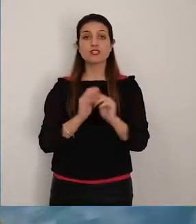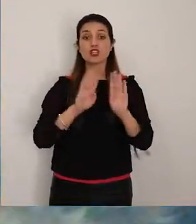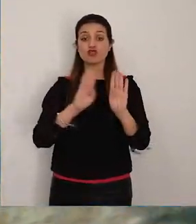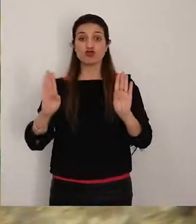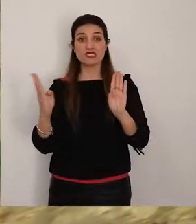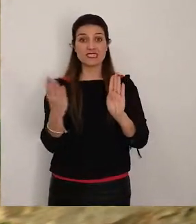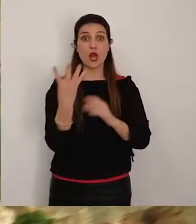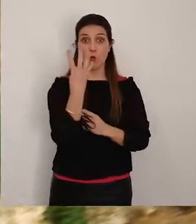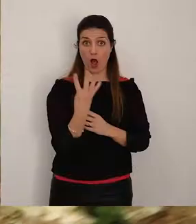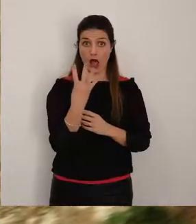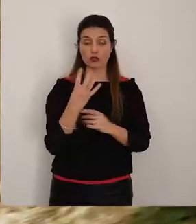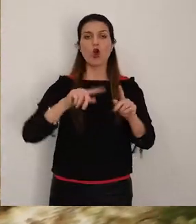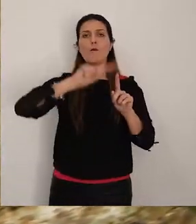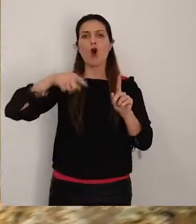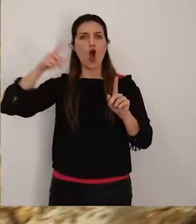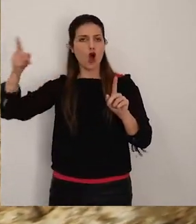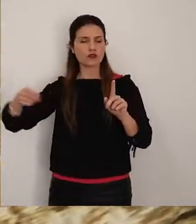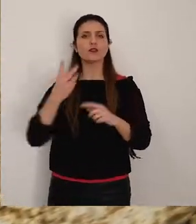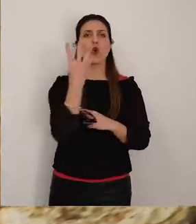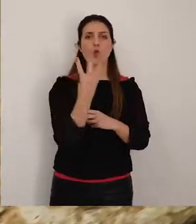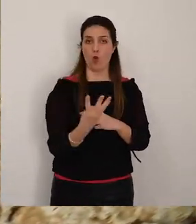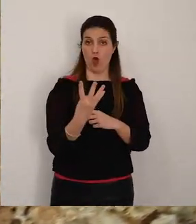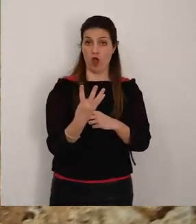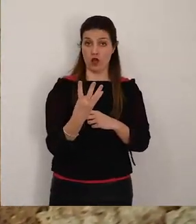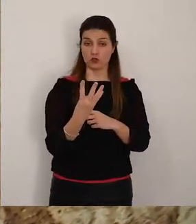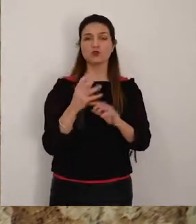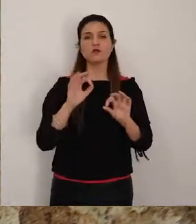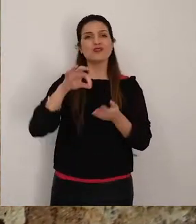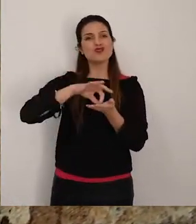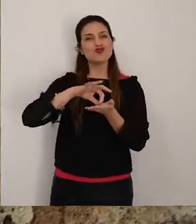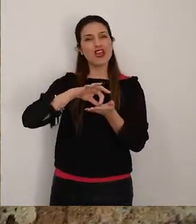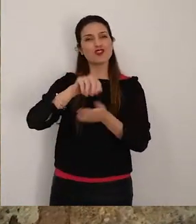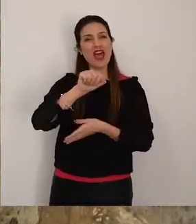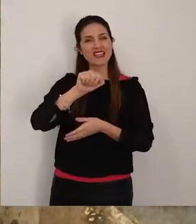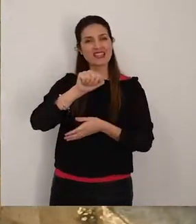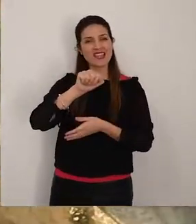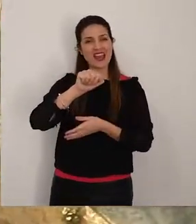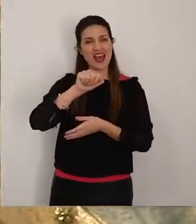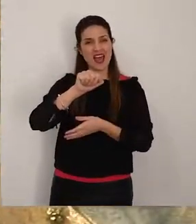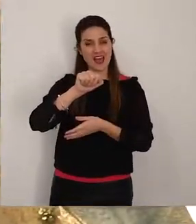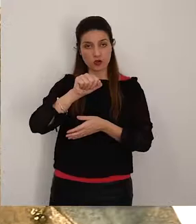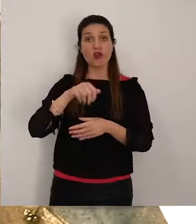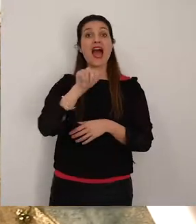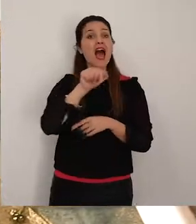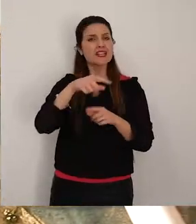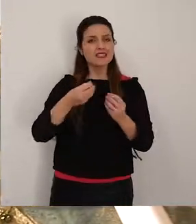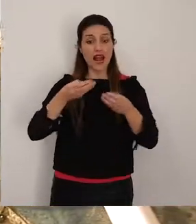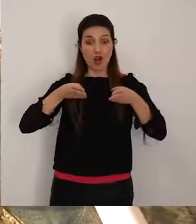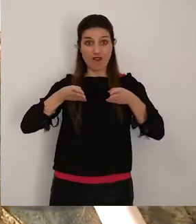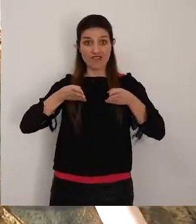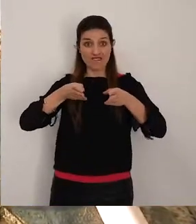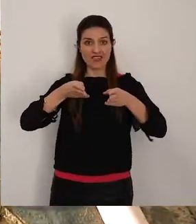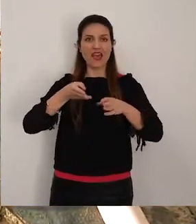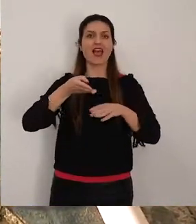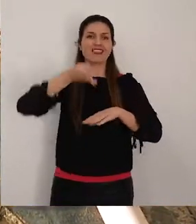Quattro imponenti cinte murarie, con altrettante porte, sono posizionate nei pressi del cuore abitativo di Andreano, suddivisa a metà da Via di